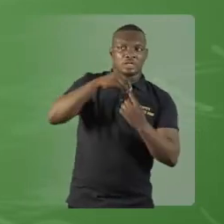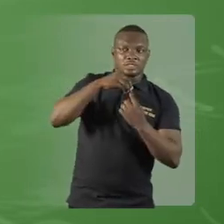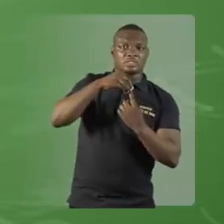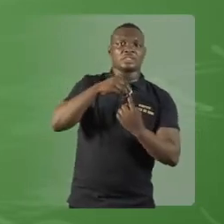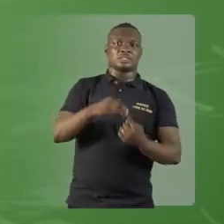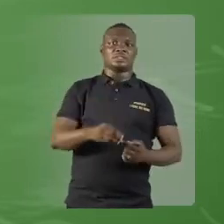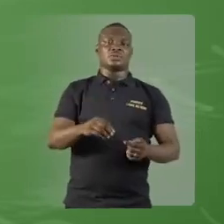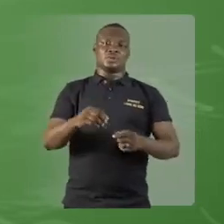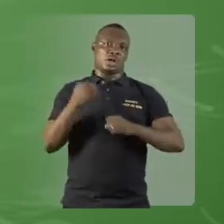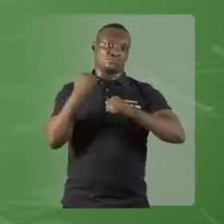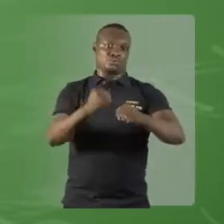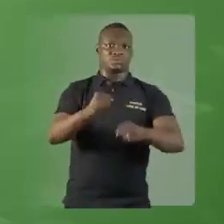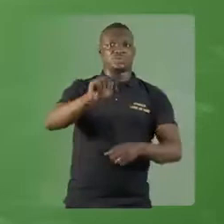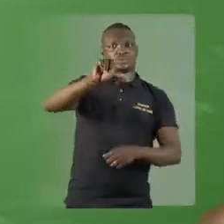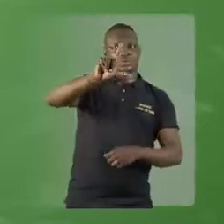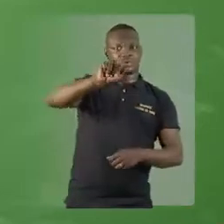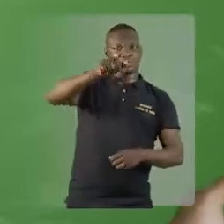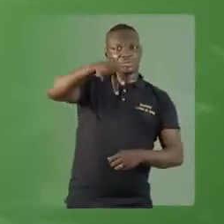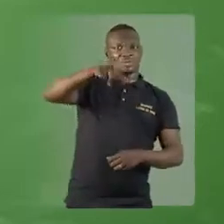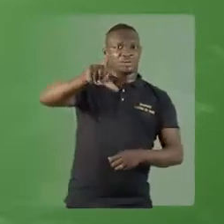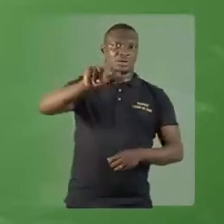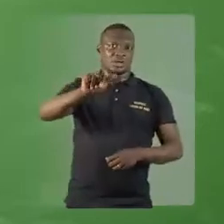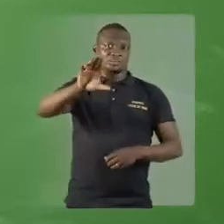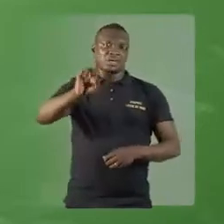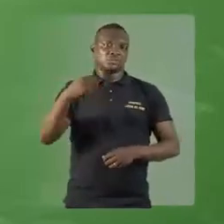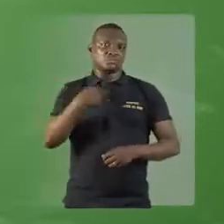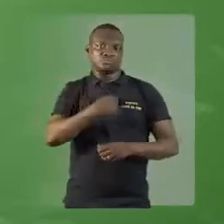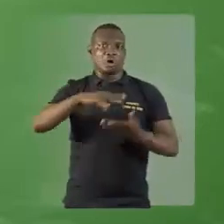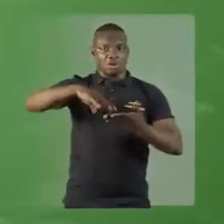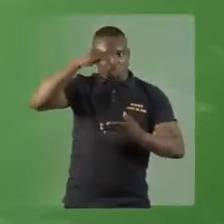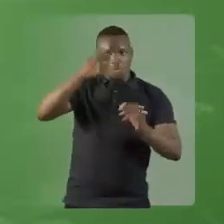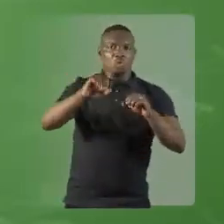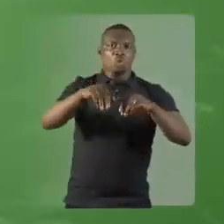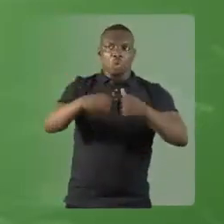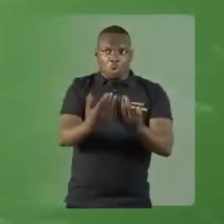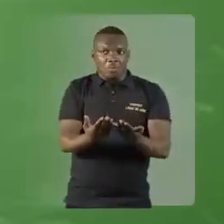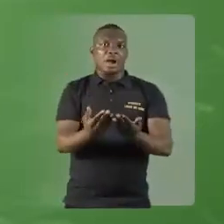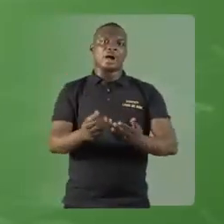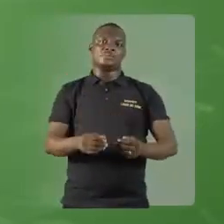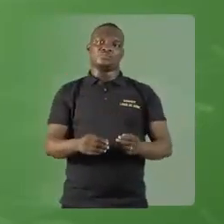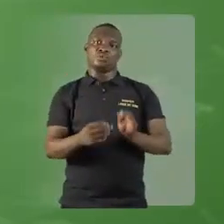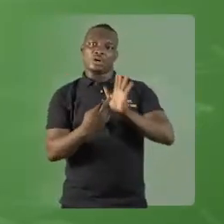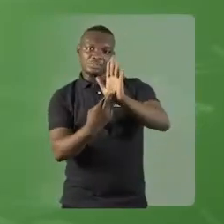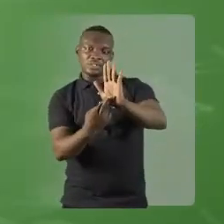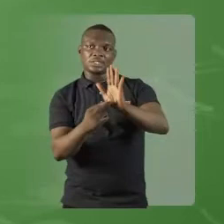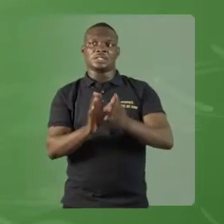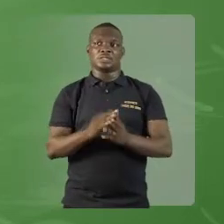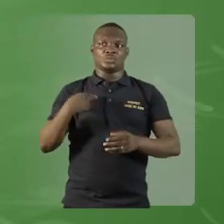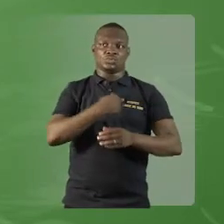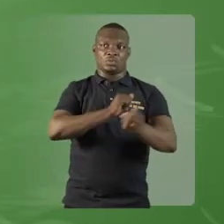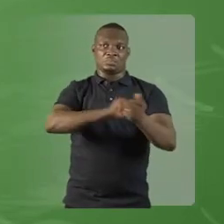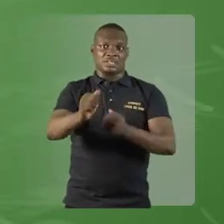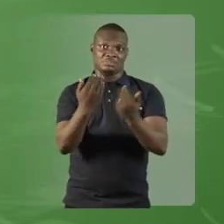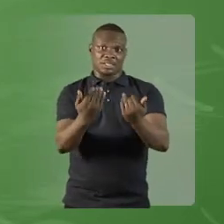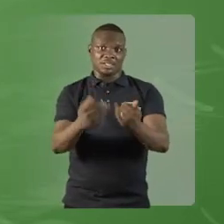la force de Laplace. Nous avons appris à la représenter. Nous allons maintenant passer aux applications de la force